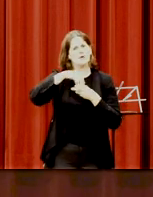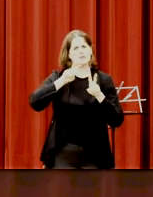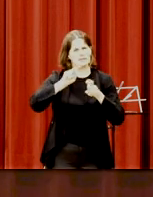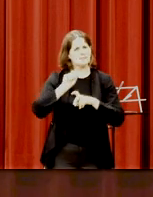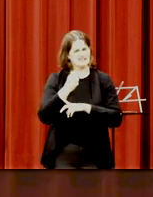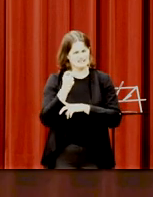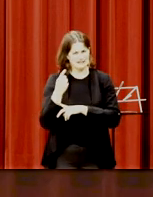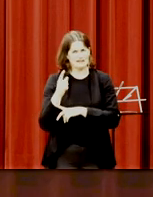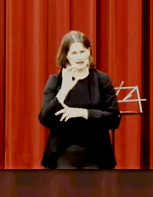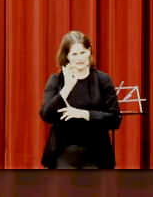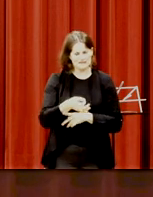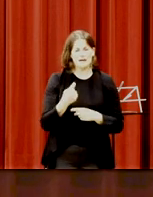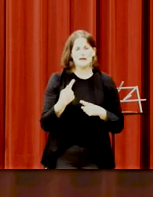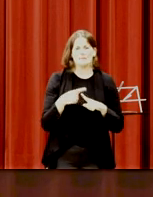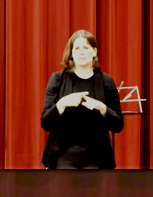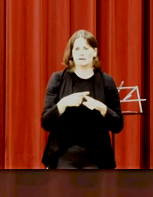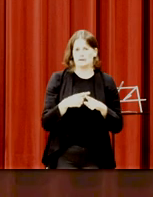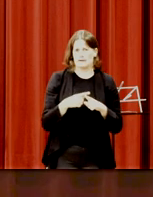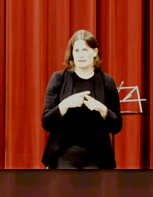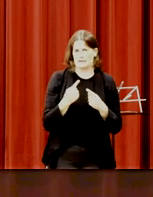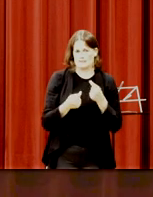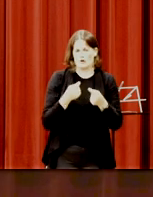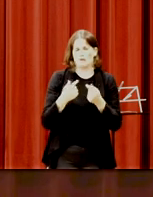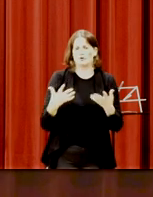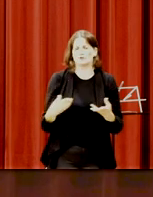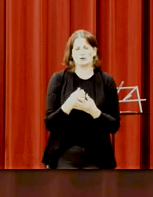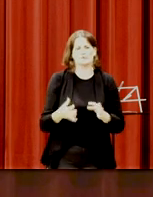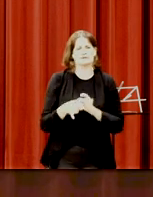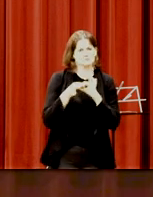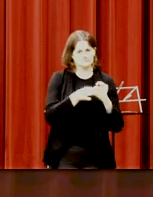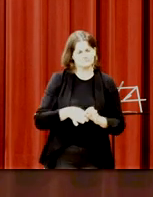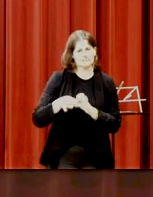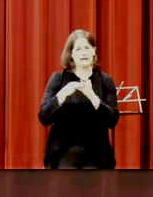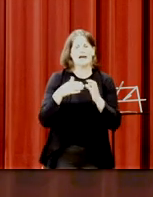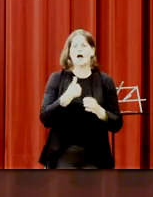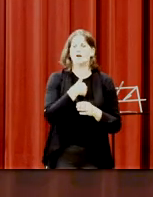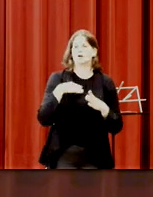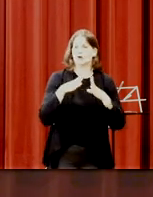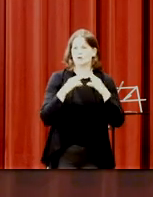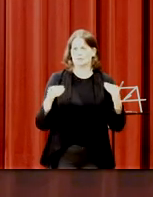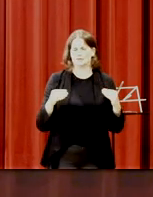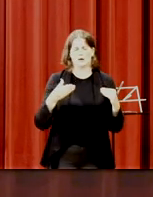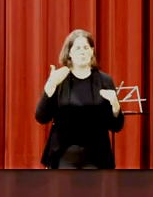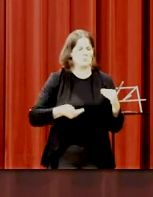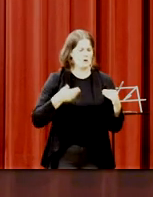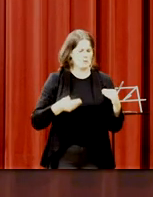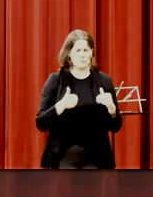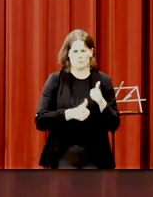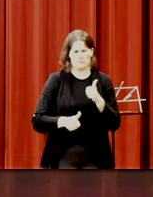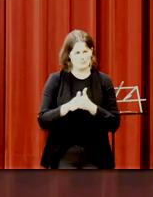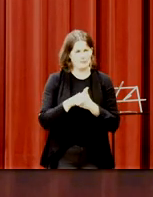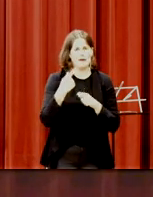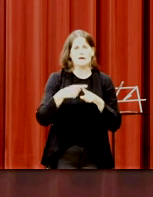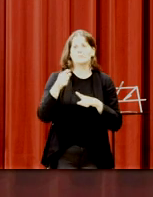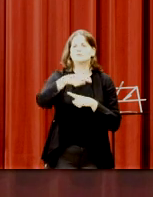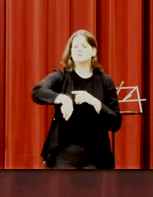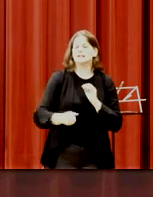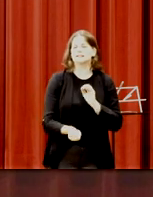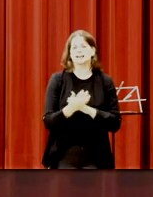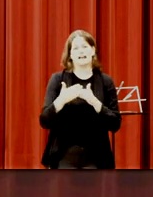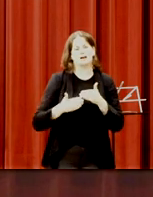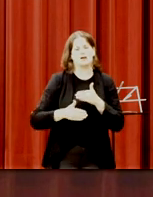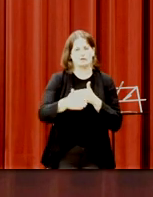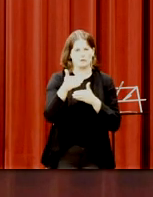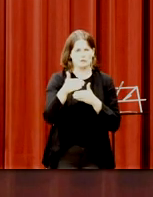molt important perquè esteu creant el futur, els futurs professionals, els que decidiran com utilitzen l'intel·ligència artificial, perquè la